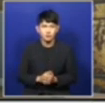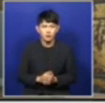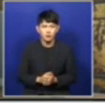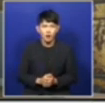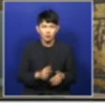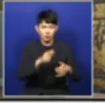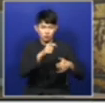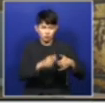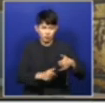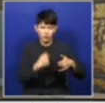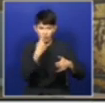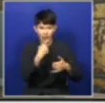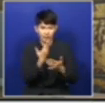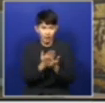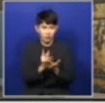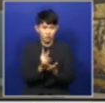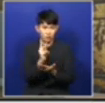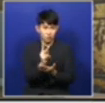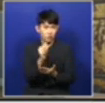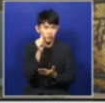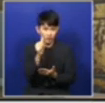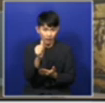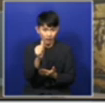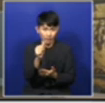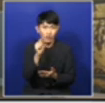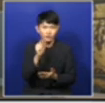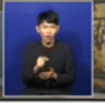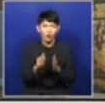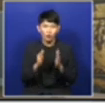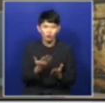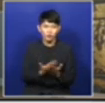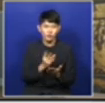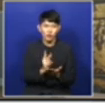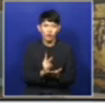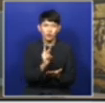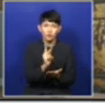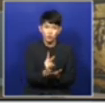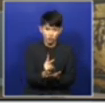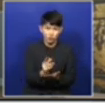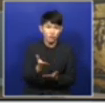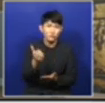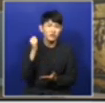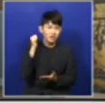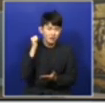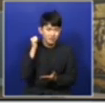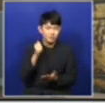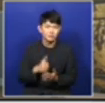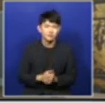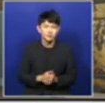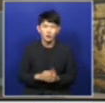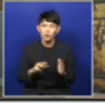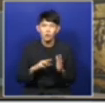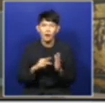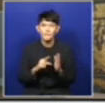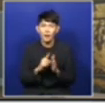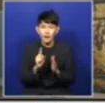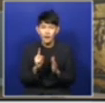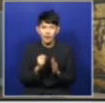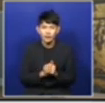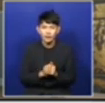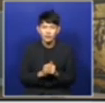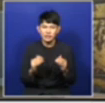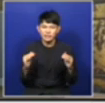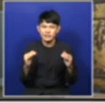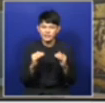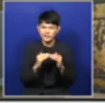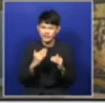ของผู้กู้เบื้องต้นว่าจะต้องเป็นลูกค้ารายเดิมของสถาบันการเงินนั้นเท่ากับเป็นการตัดสิทธิ์ผู้